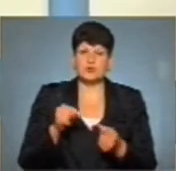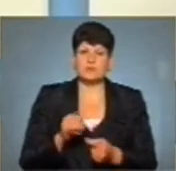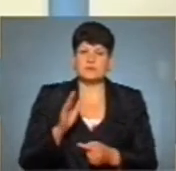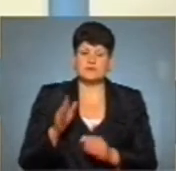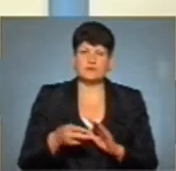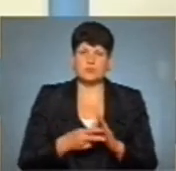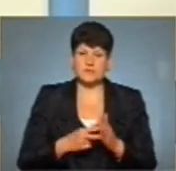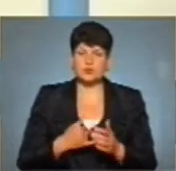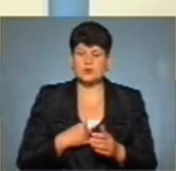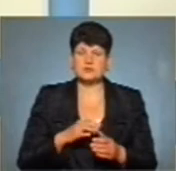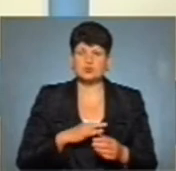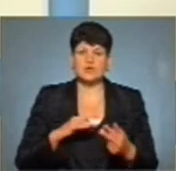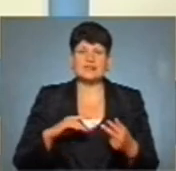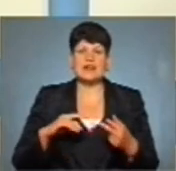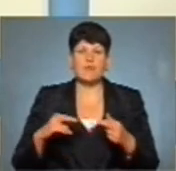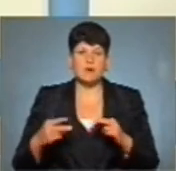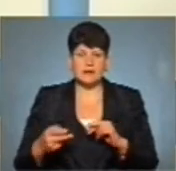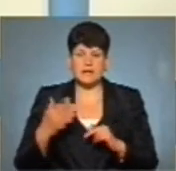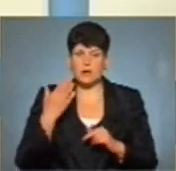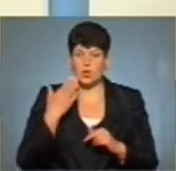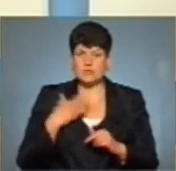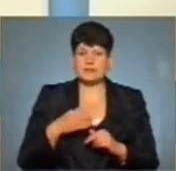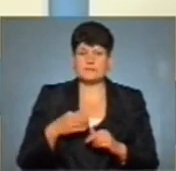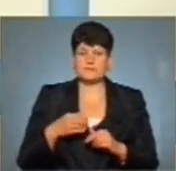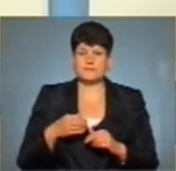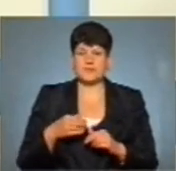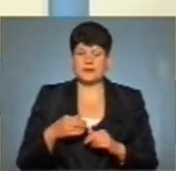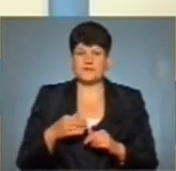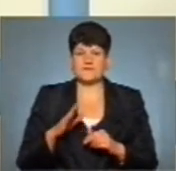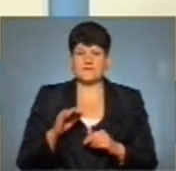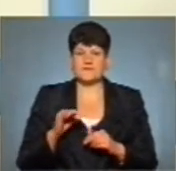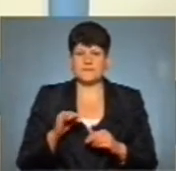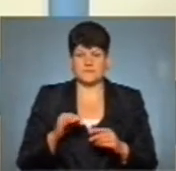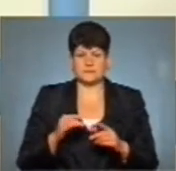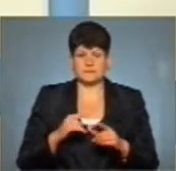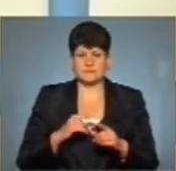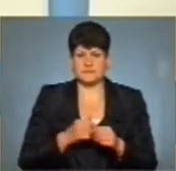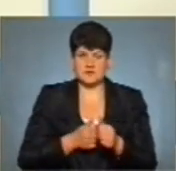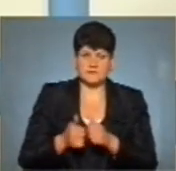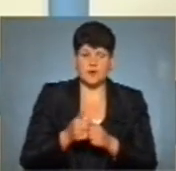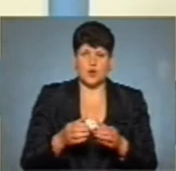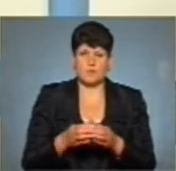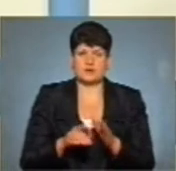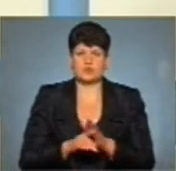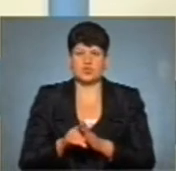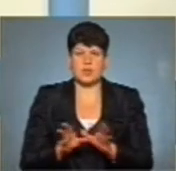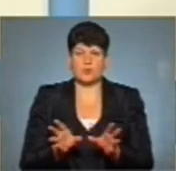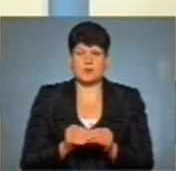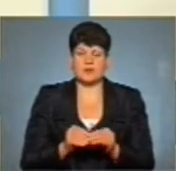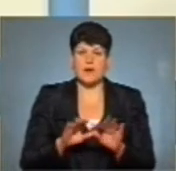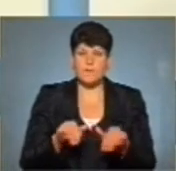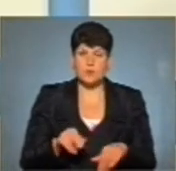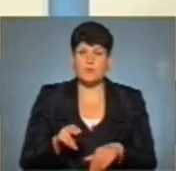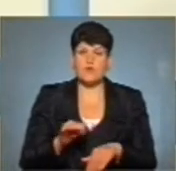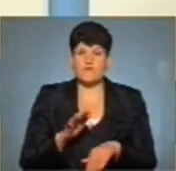відбувалося навпаки, коли віз йшов попереду коня. Громади почали об'єднуватися, а тоді по